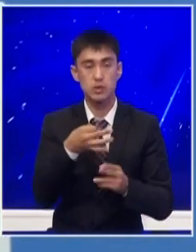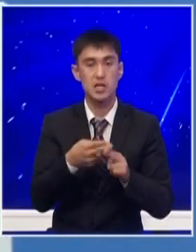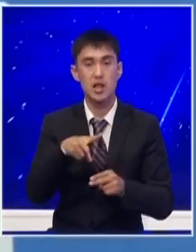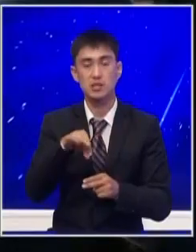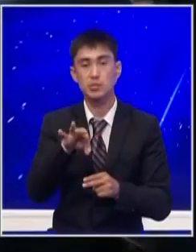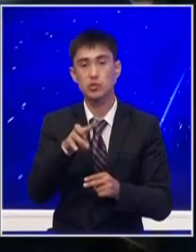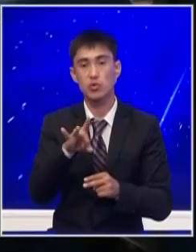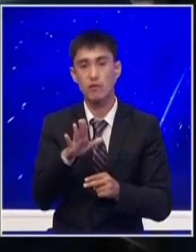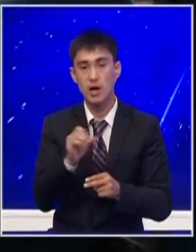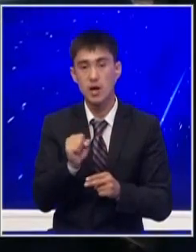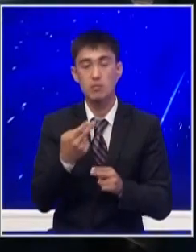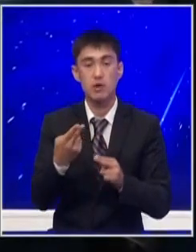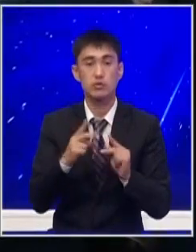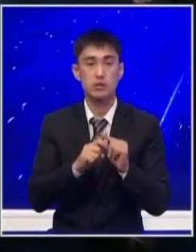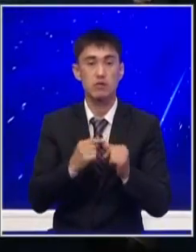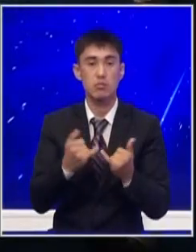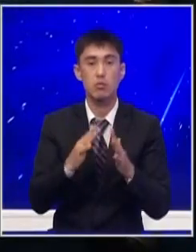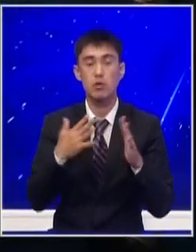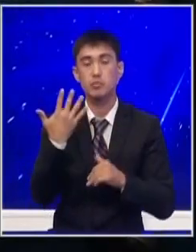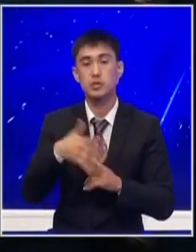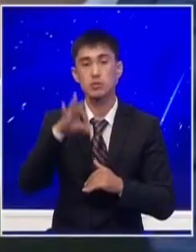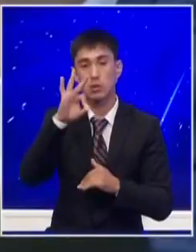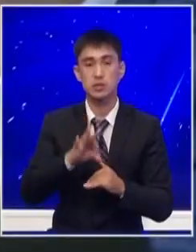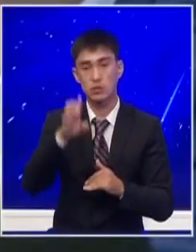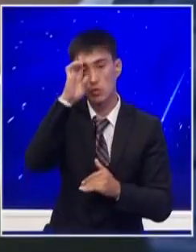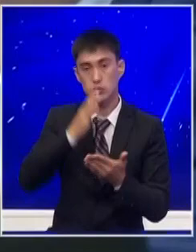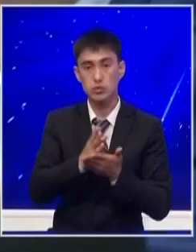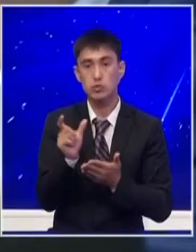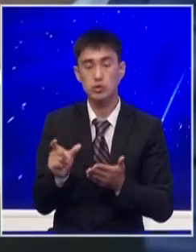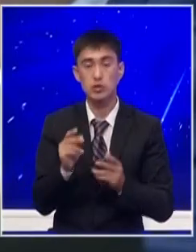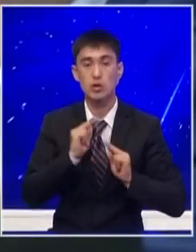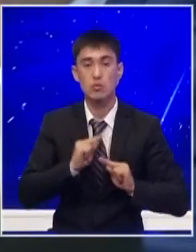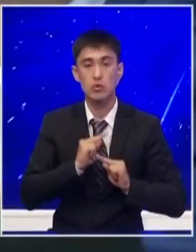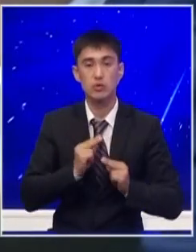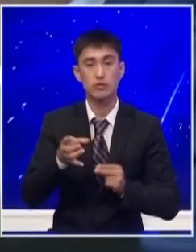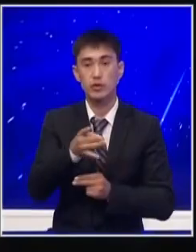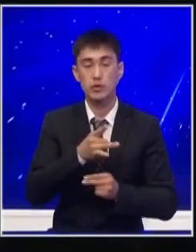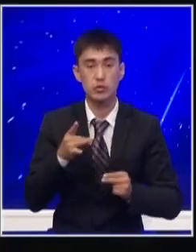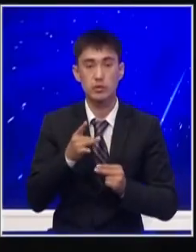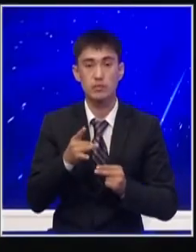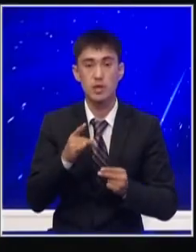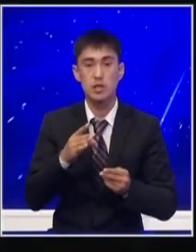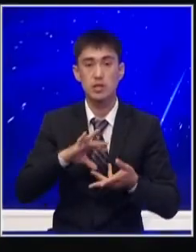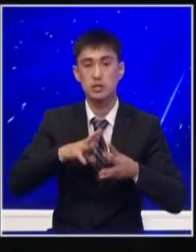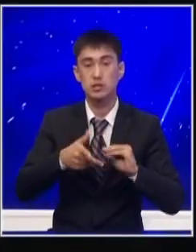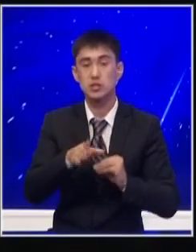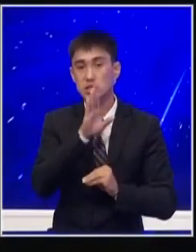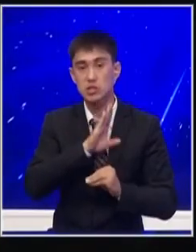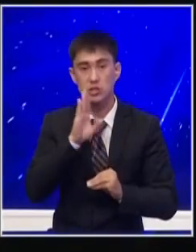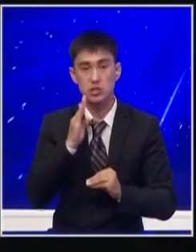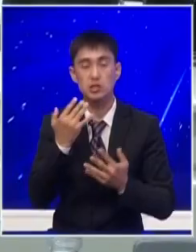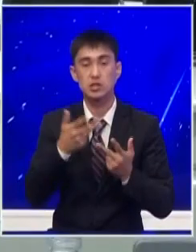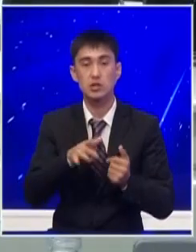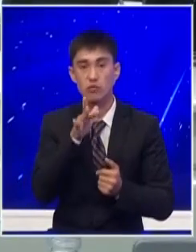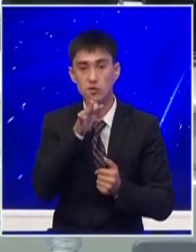Лязат Бисикулова. По ее словам, более 50% государственных служащих, работающих в регионе, составляют женщины. Их